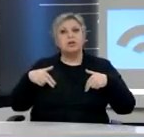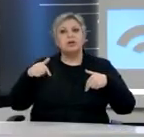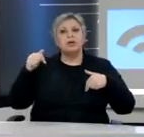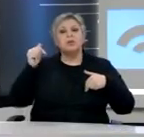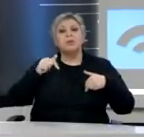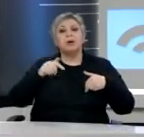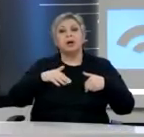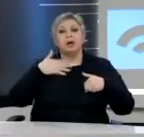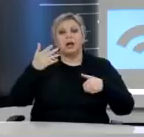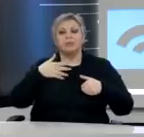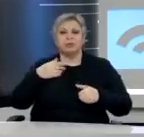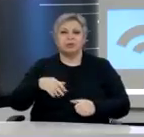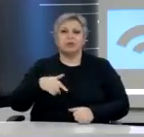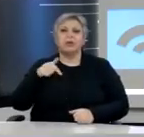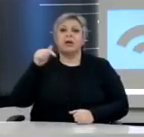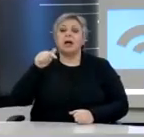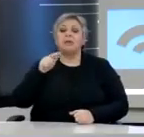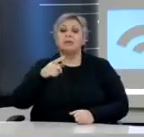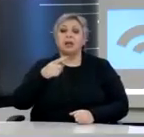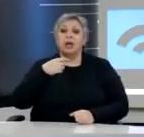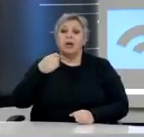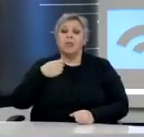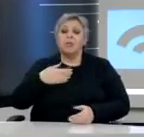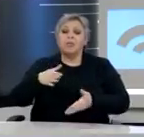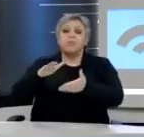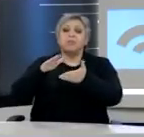για την ολοκλήρωση των εσωτερικών